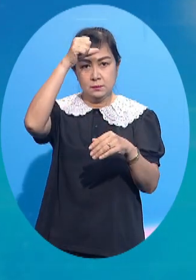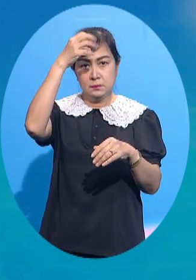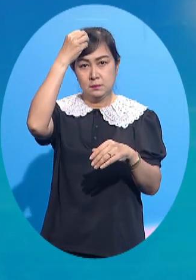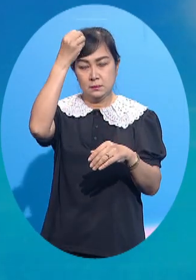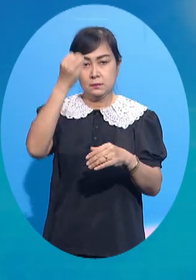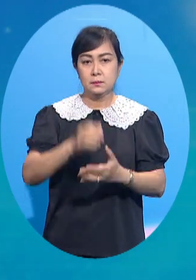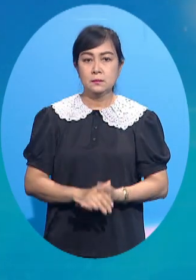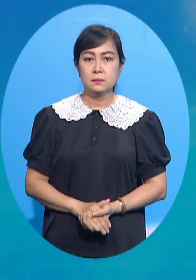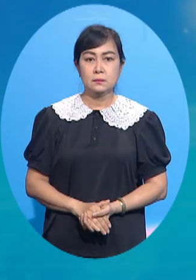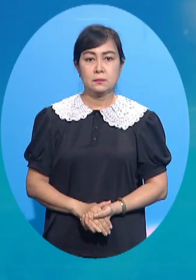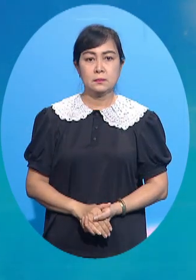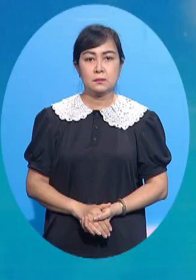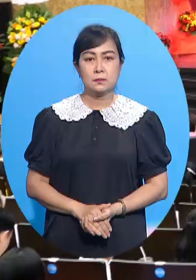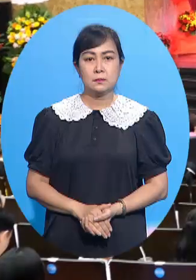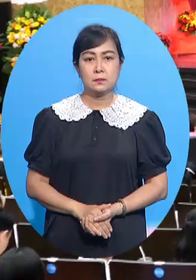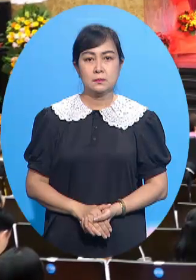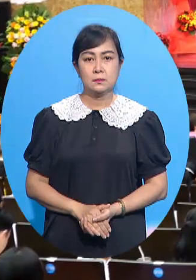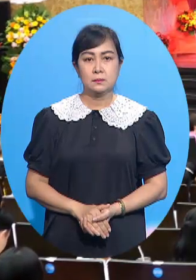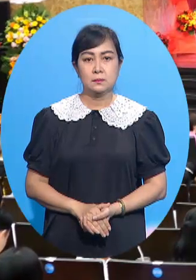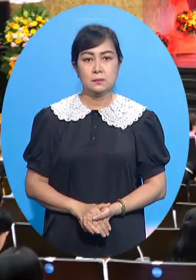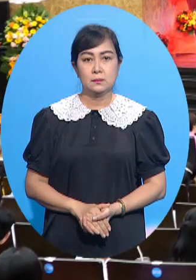độ đại học cho học viện.